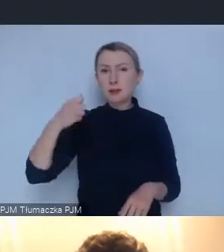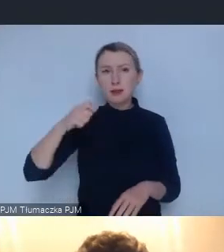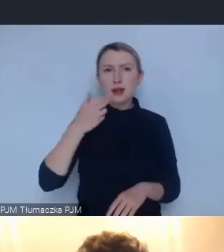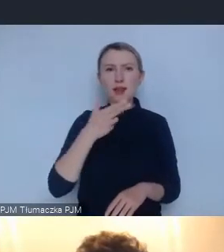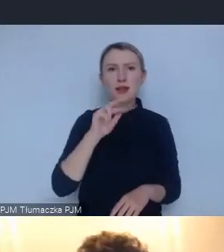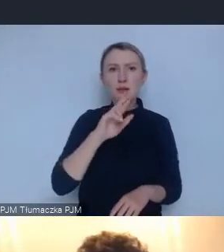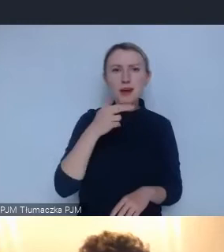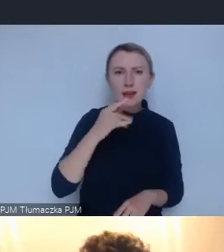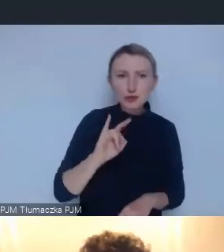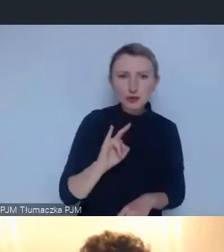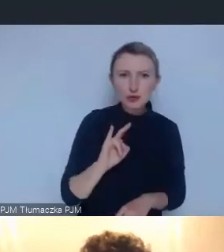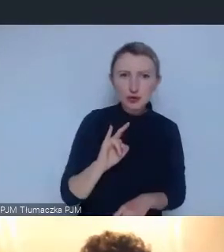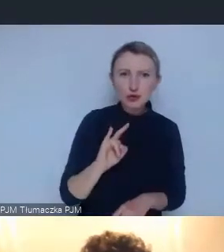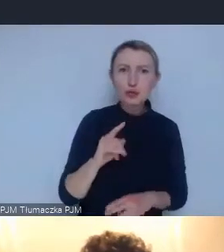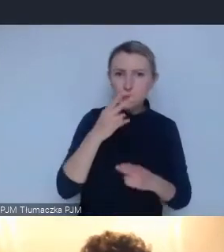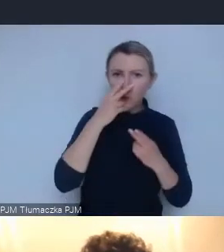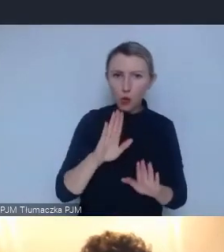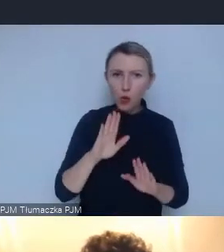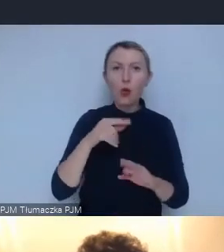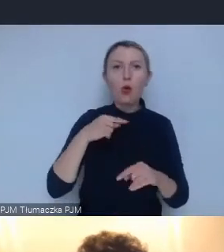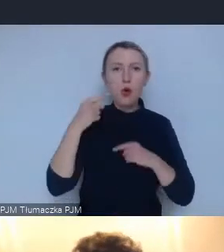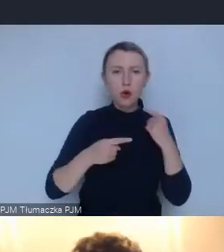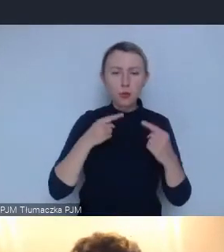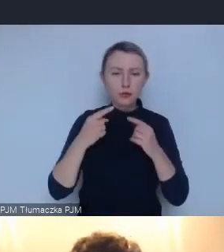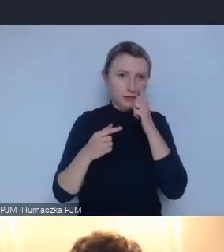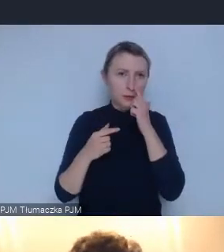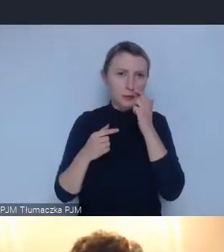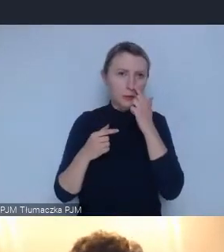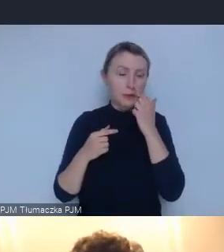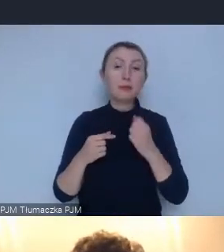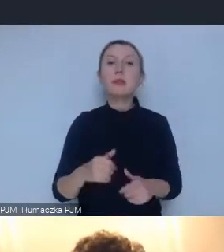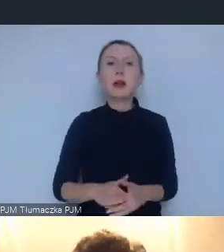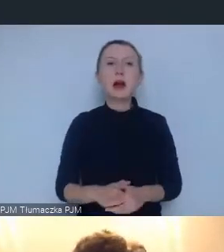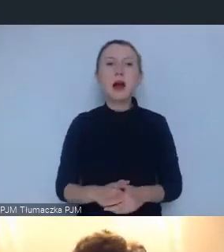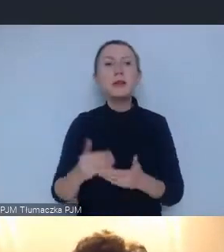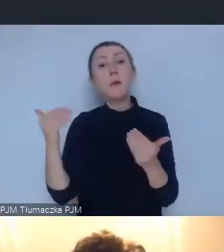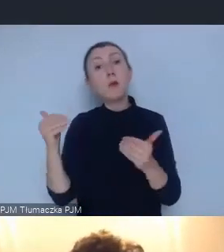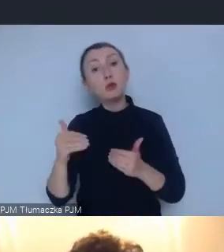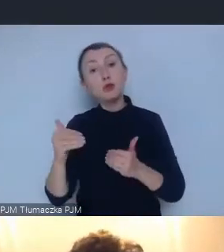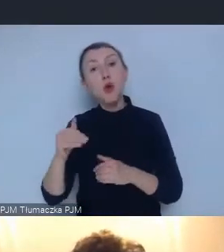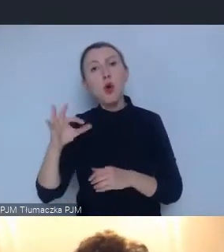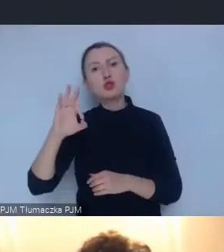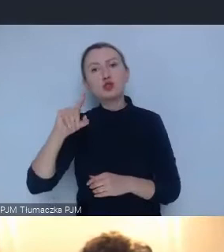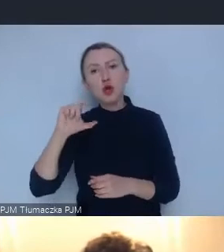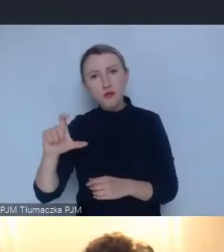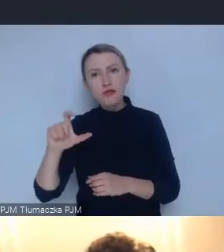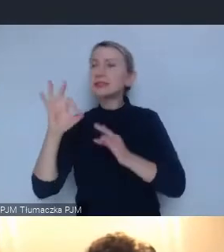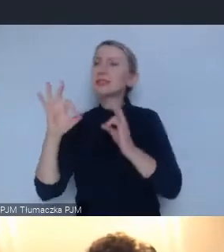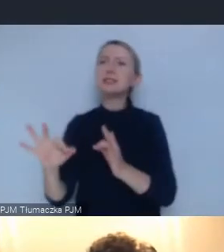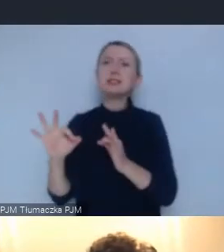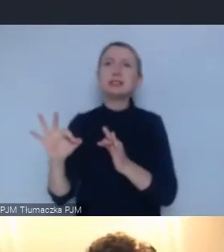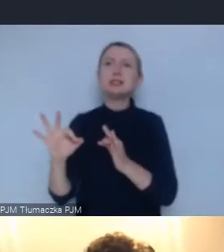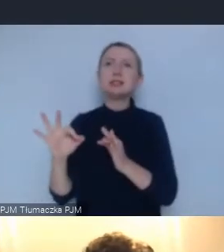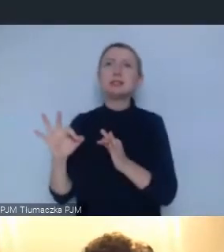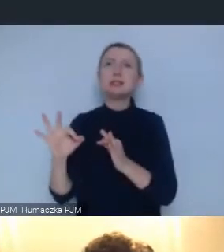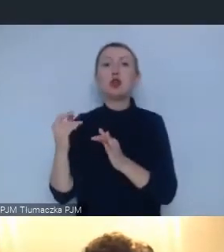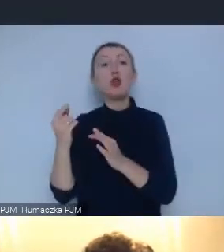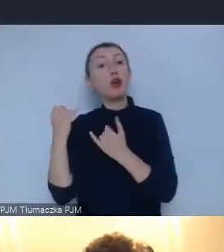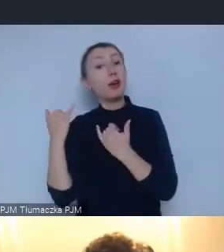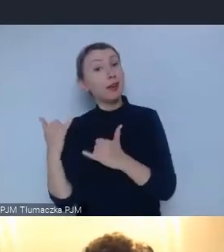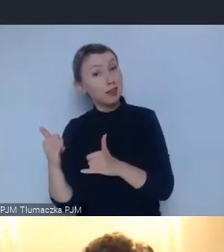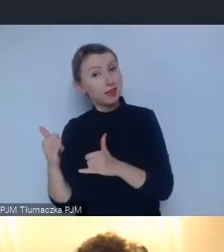scharakteryzował. Natomiast oczywiście potencjał i możliwości Ostrowca są dzisiaj i nieco inne. Ja chciałbym prosić